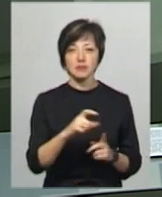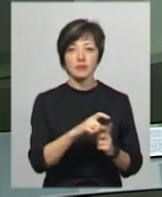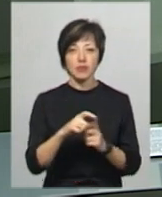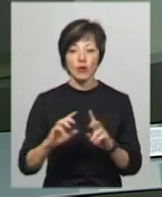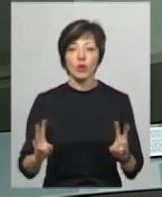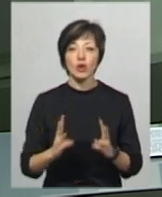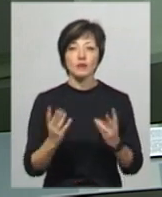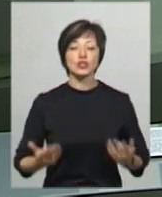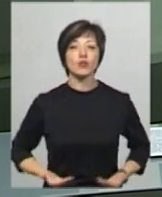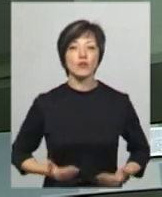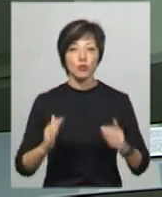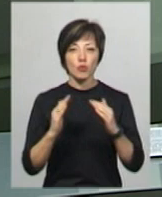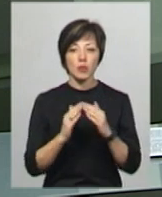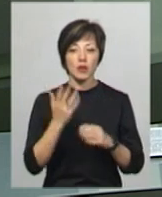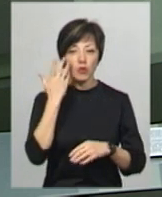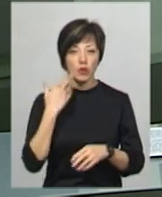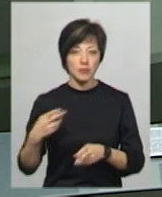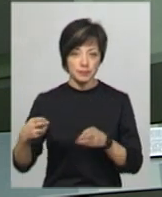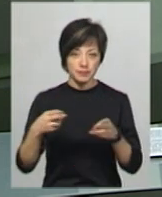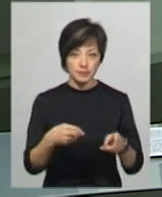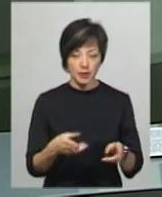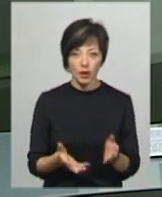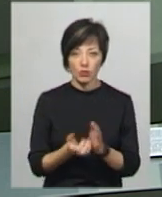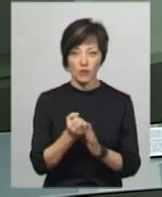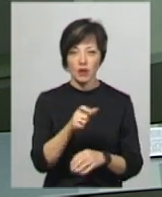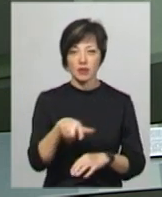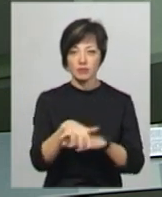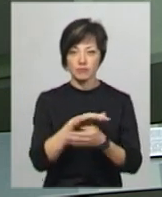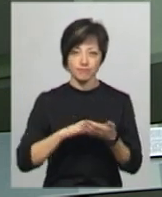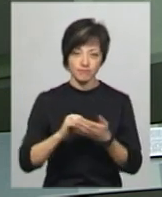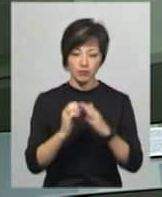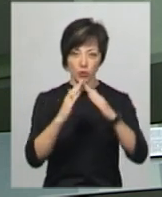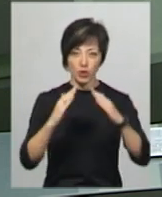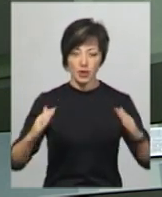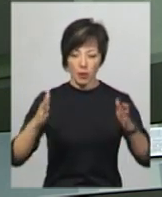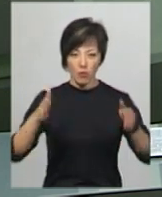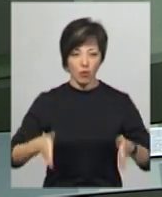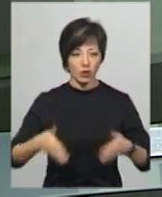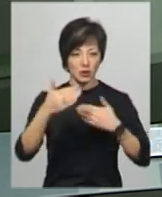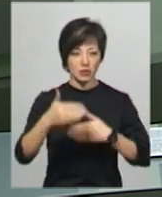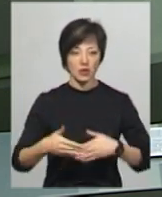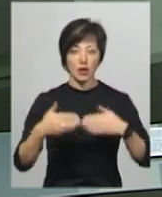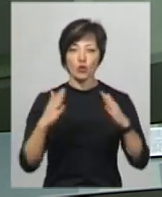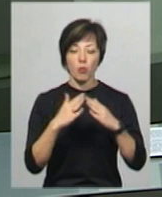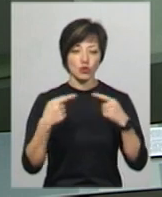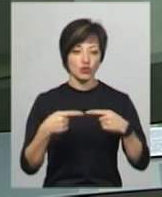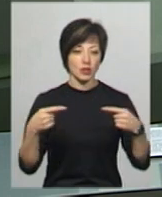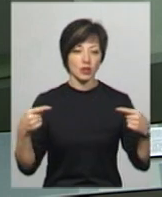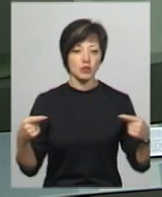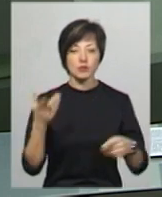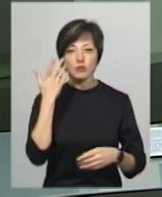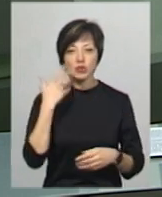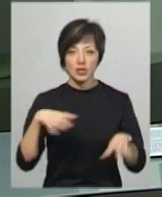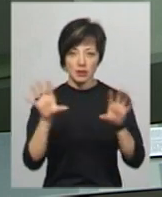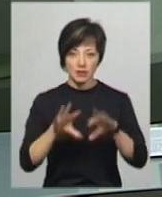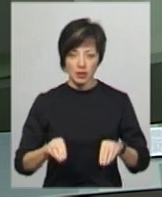горів житловий будинок. На момент прибуття рятувальників вогонь знищив покриття, пошкодив перекриття та речі домашнього вжитку. Під час ліквідації